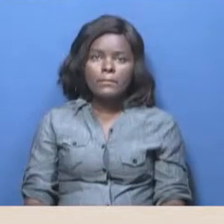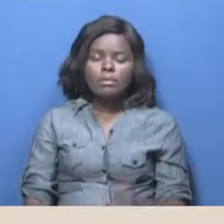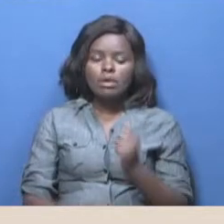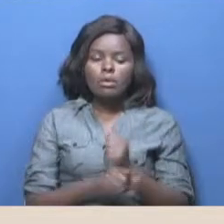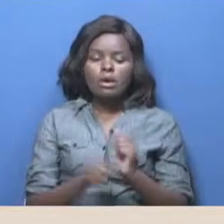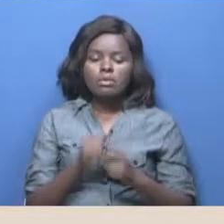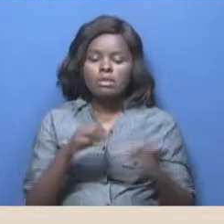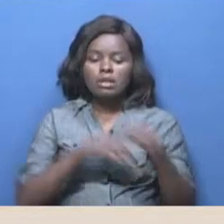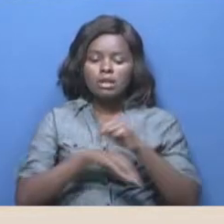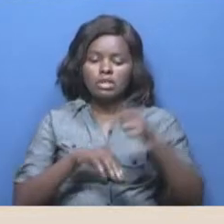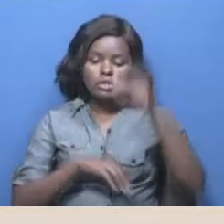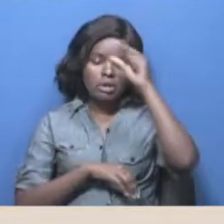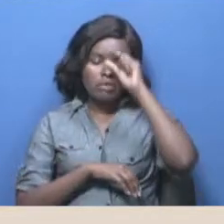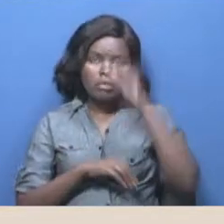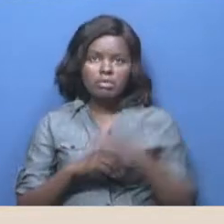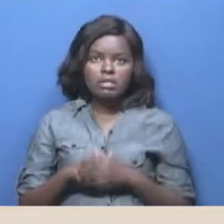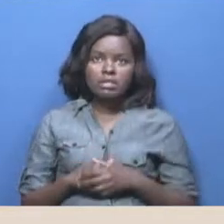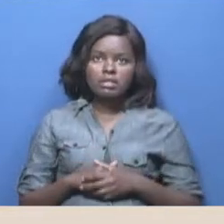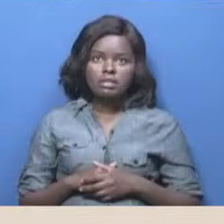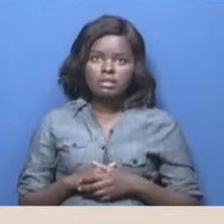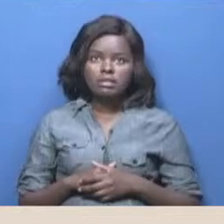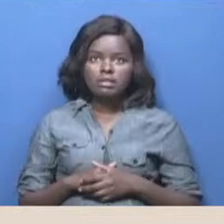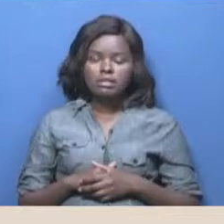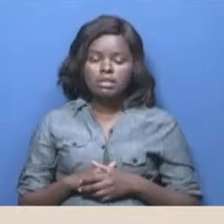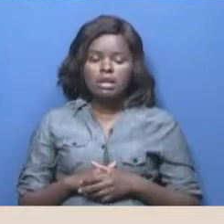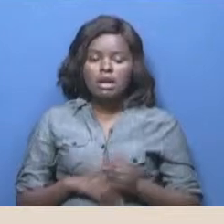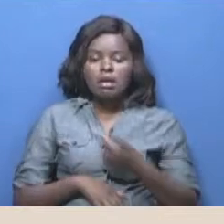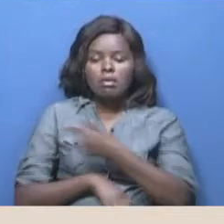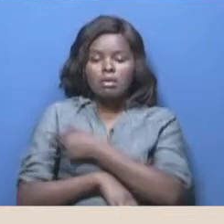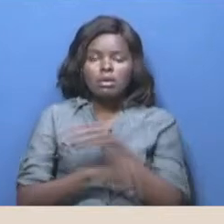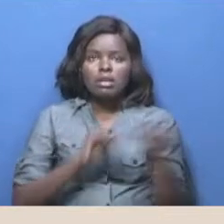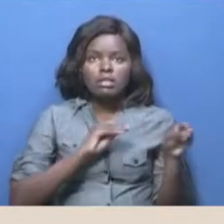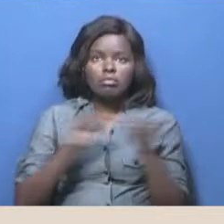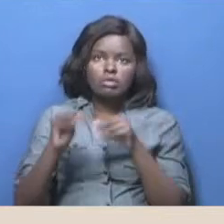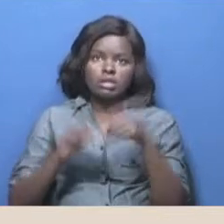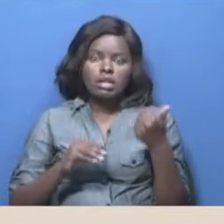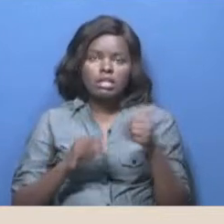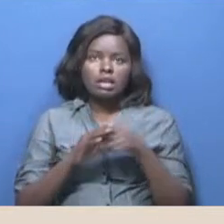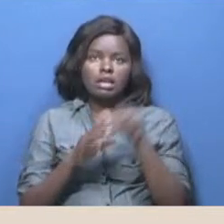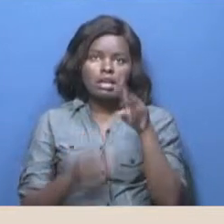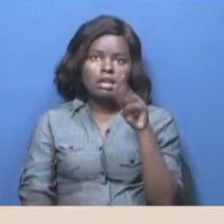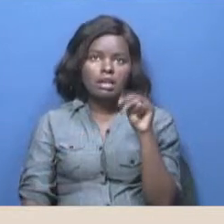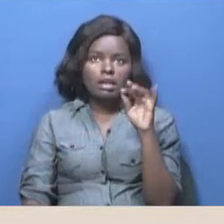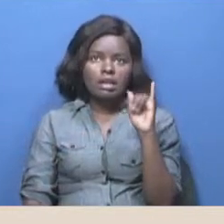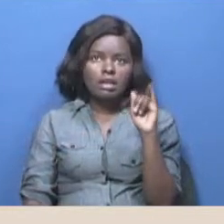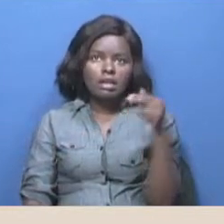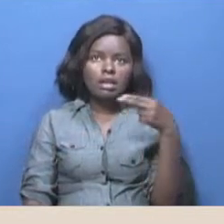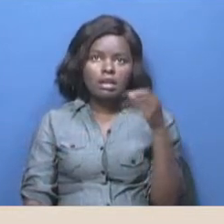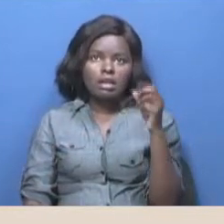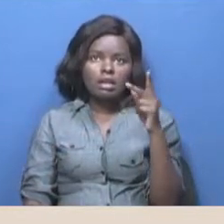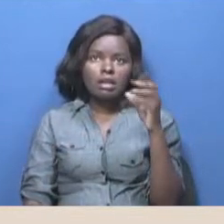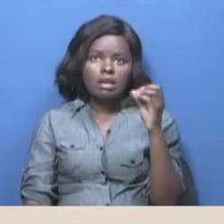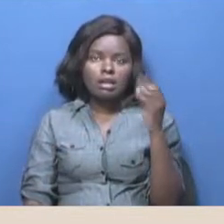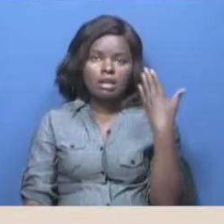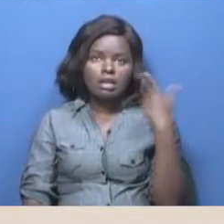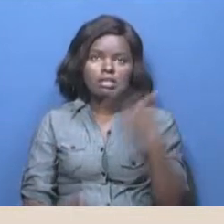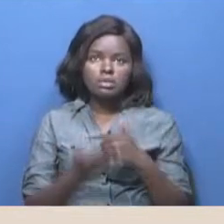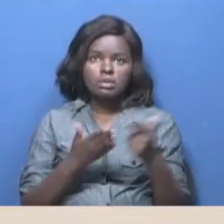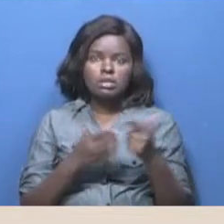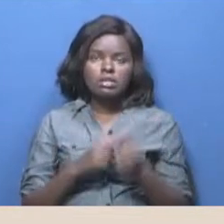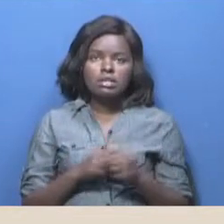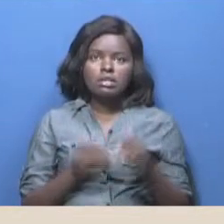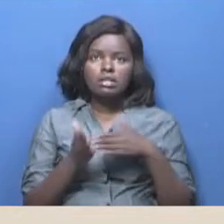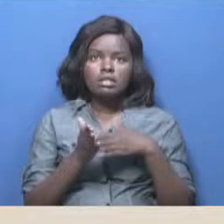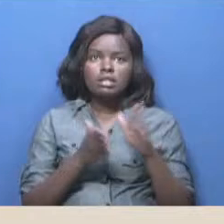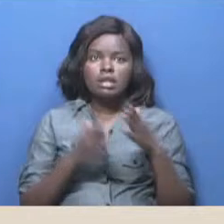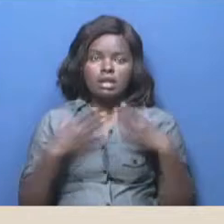government, turonire mobile clinic imwe turatwara Mwĩhoko, na gũgĩkinyia kiumia gĩkĩ kĩngĩ nĩ kwambĩrĩria nĩ turatũma